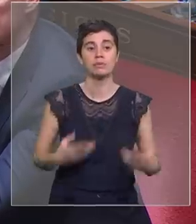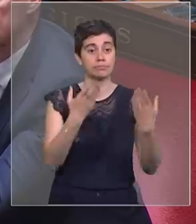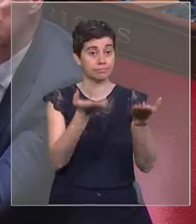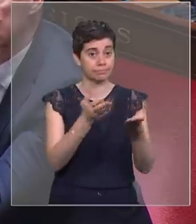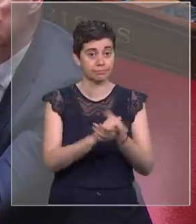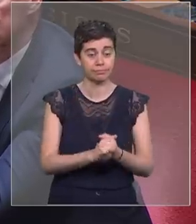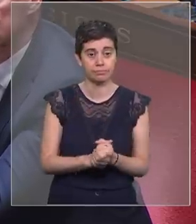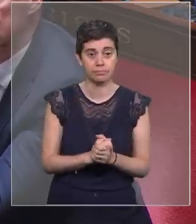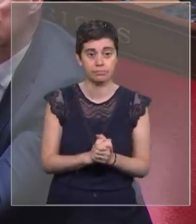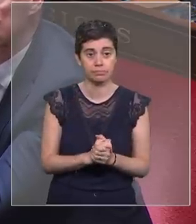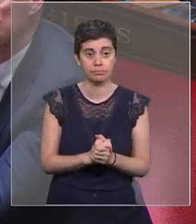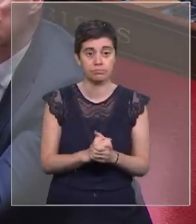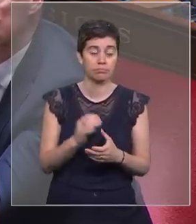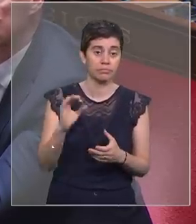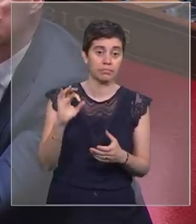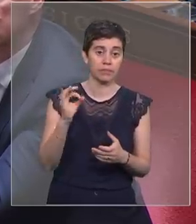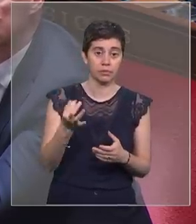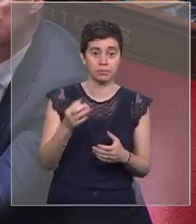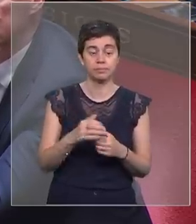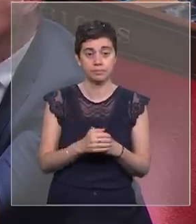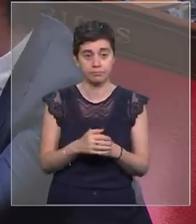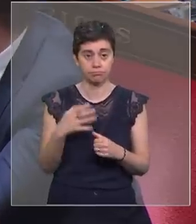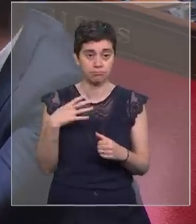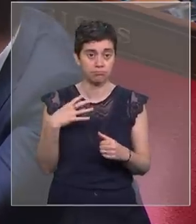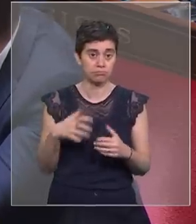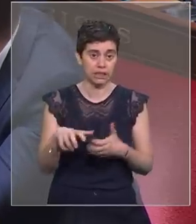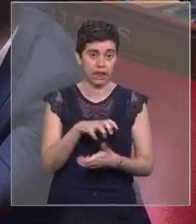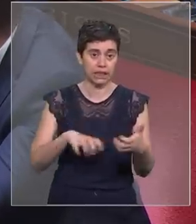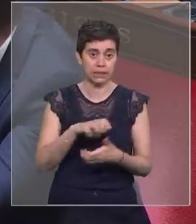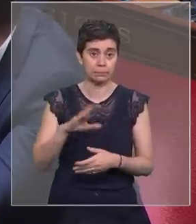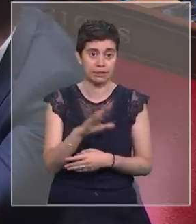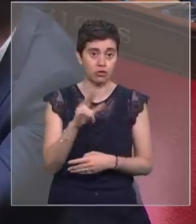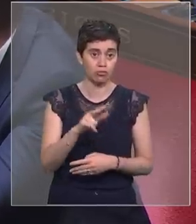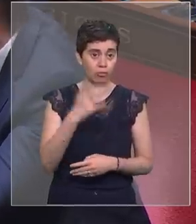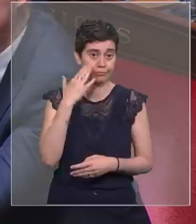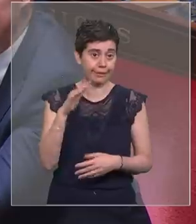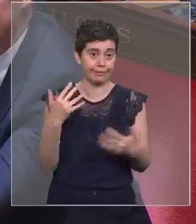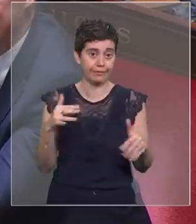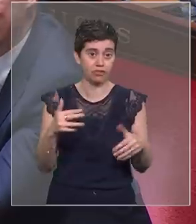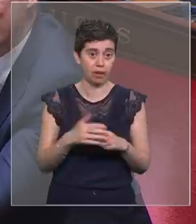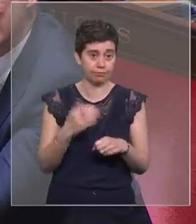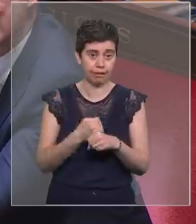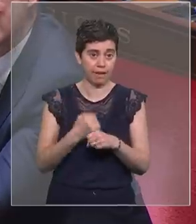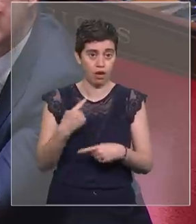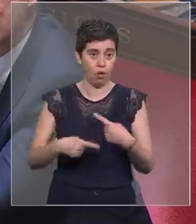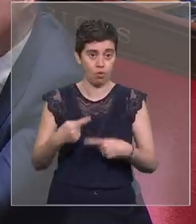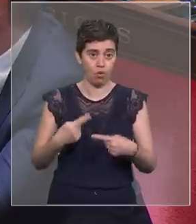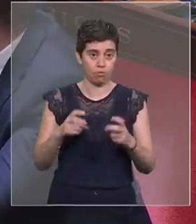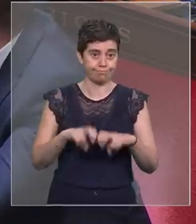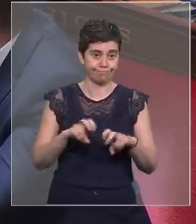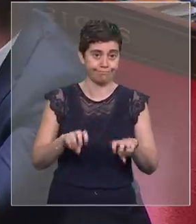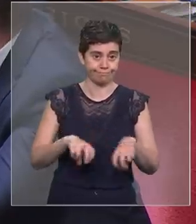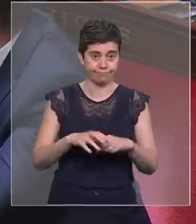Fur. Oui, il y a une crise du logement et nous le savons et nous y travaillons. Oui, cette crise, elle